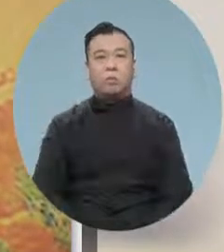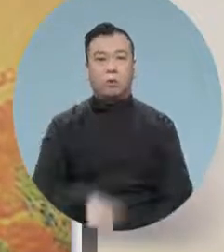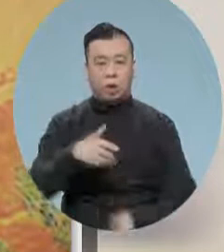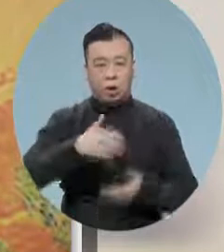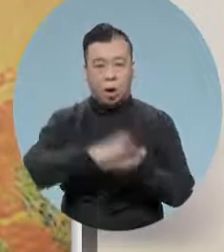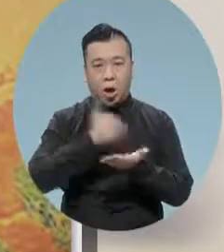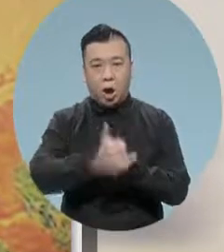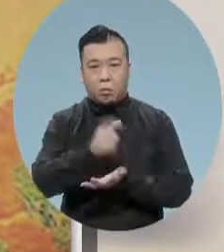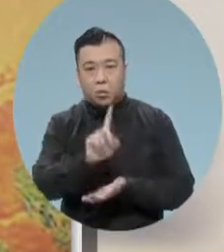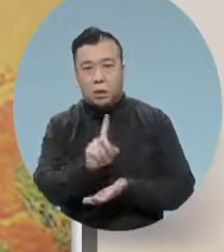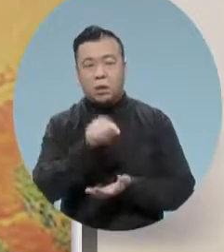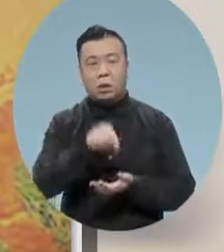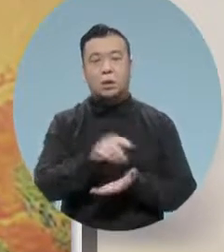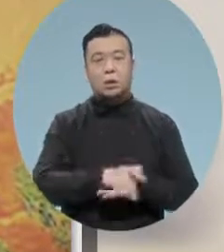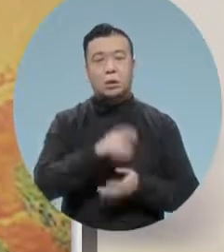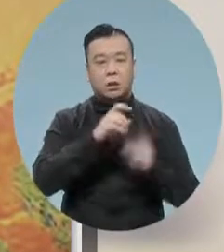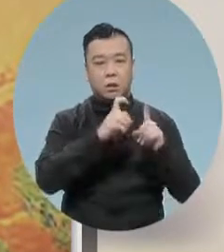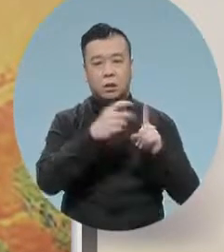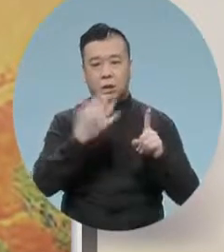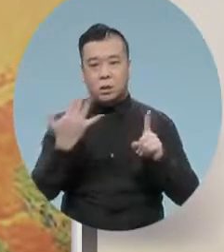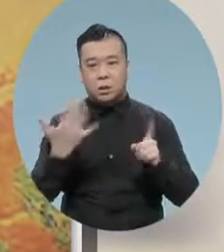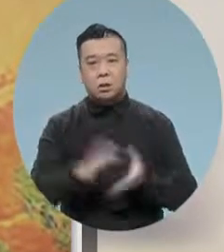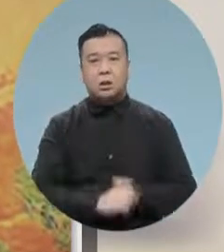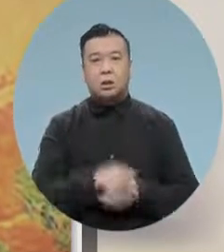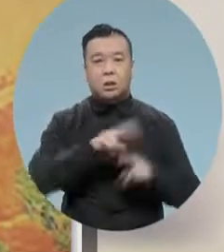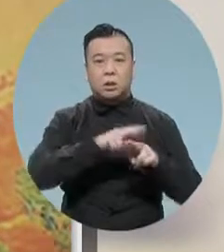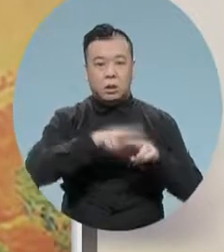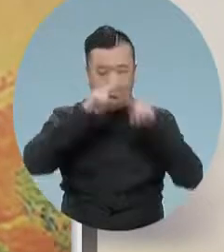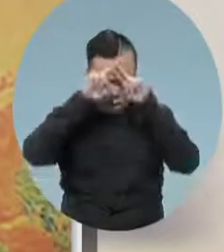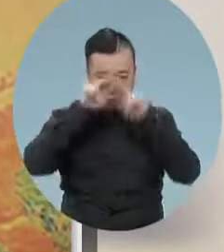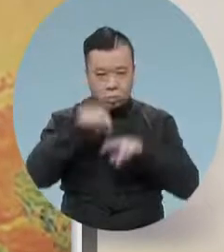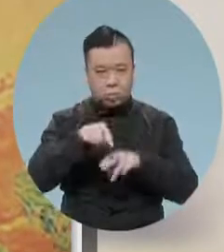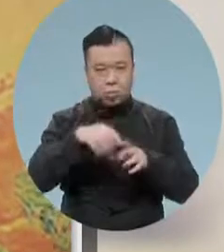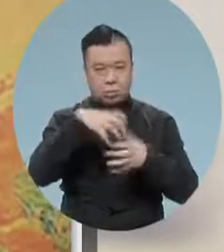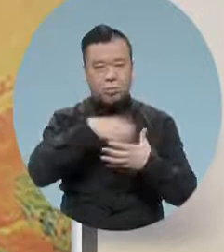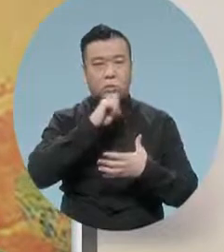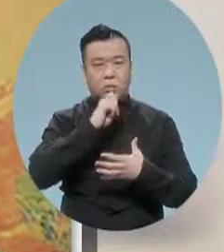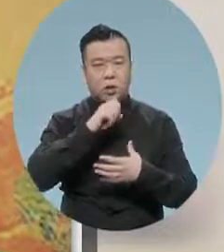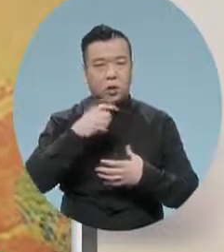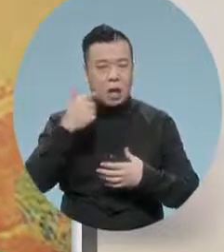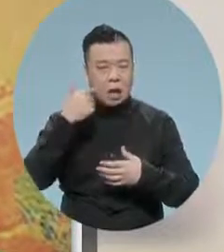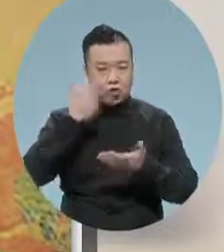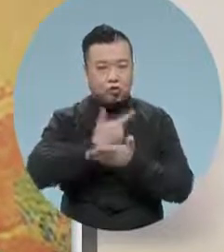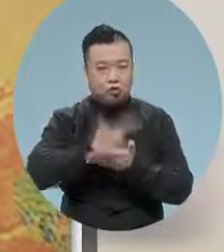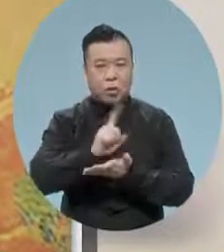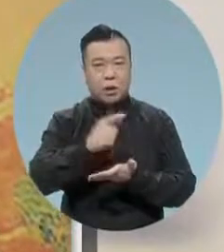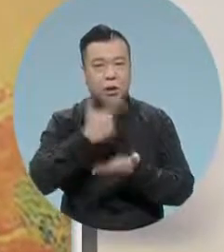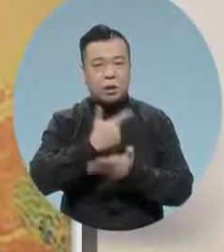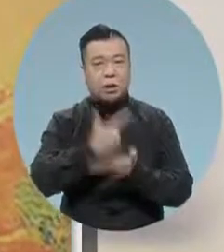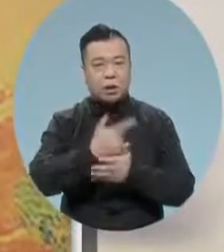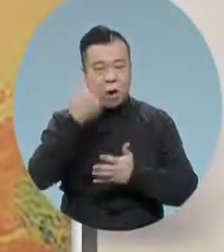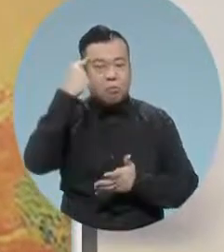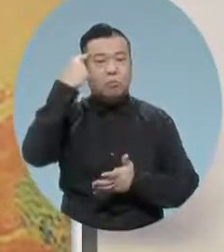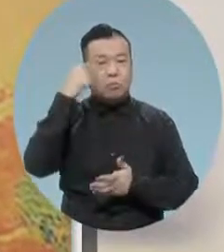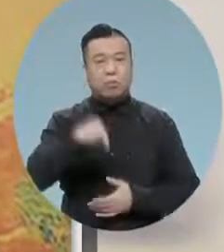行得到呢兩條路咧，其實係喺70年代末期嘅時候咧，中國共產黨喺黨內咧做咗一次非常之重要嘅一個反